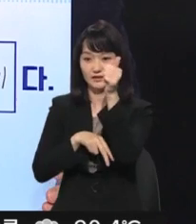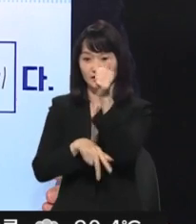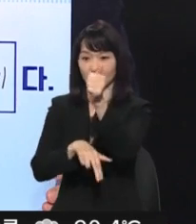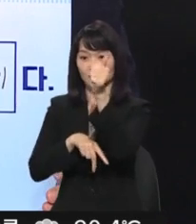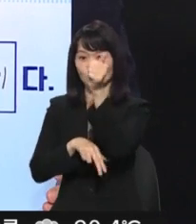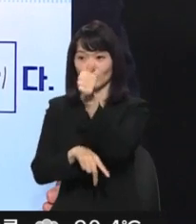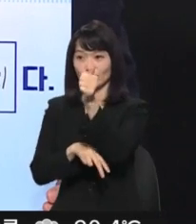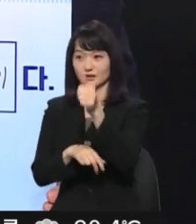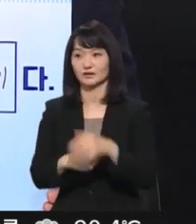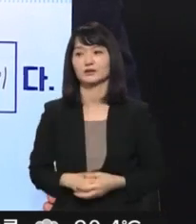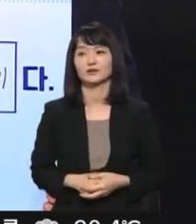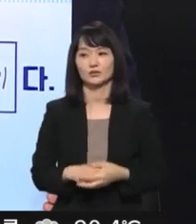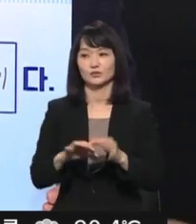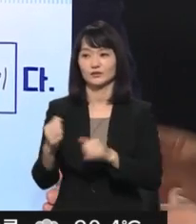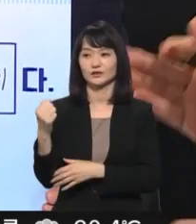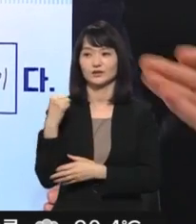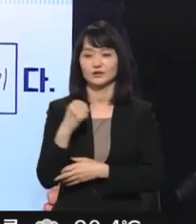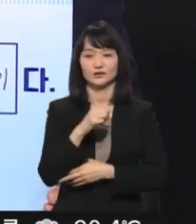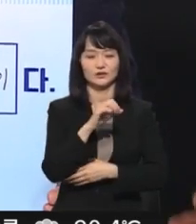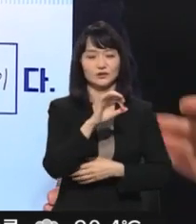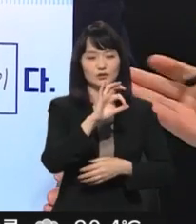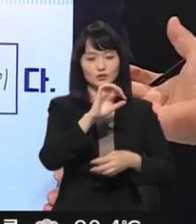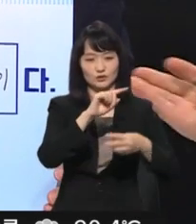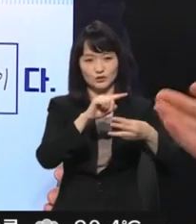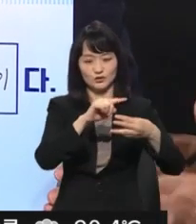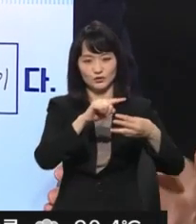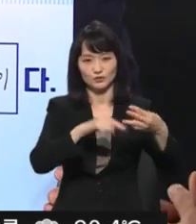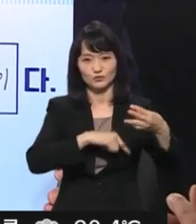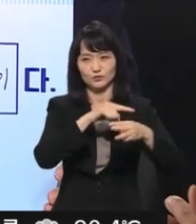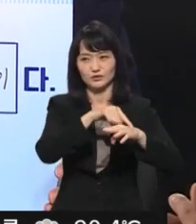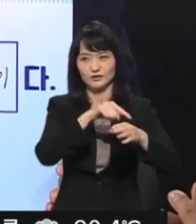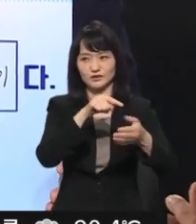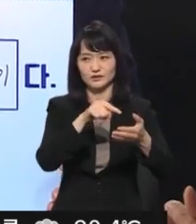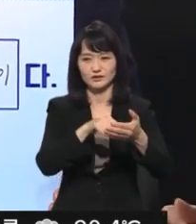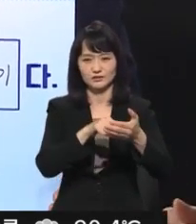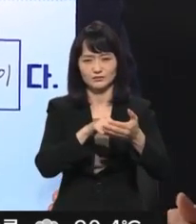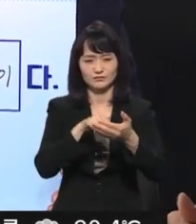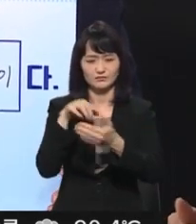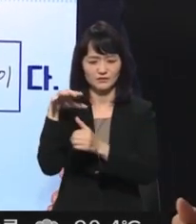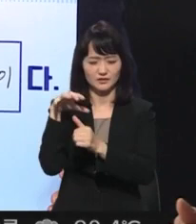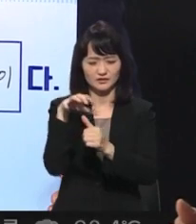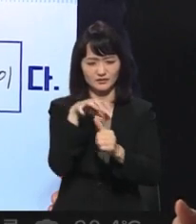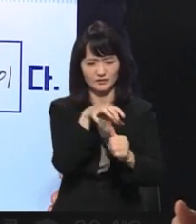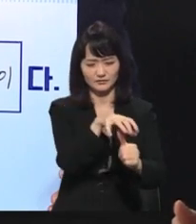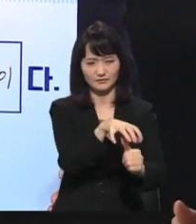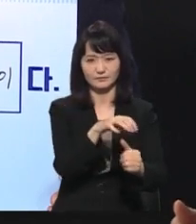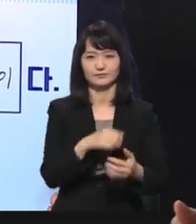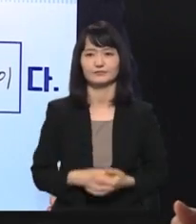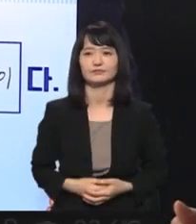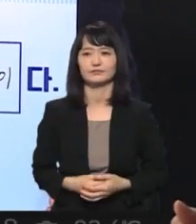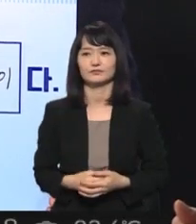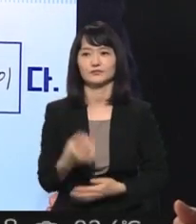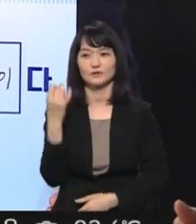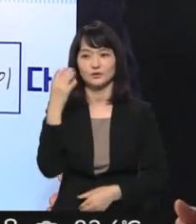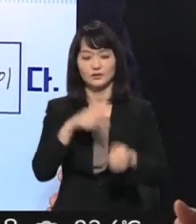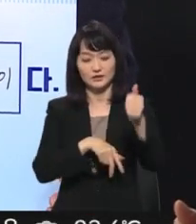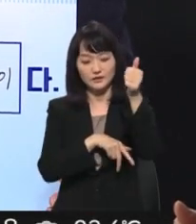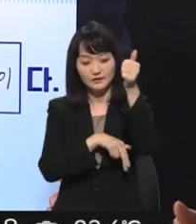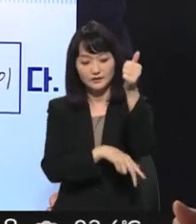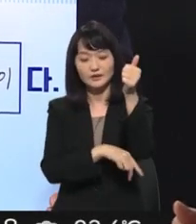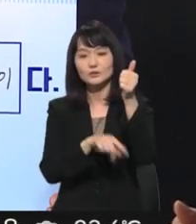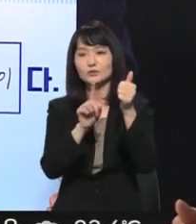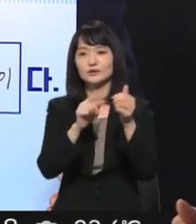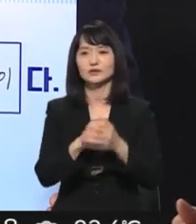국민이면 유닛이 메뉴입니다 예 간단히 설명을 한 번씩 부탁드리겠습니다 에 타조가 뭐 원랜 그렇지 않습니다 저희가 알려져 있기는